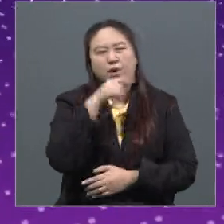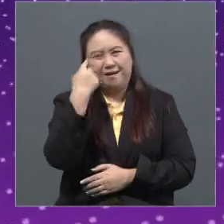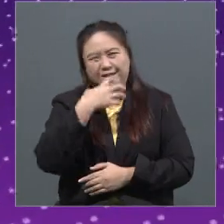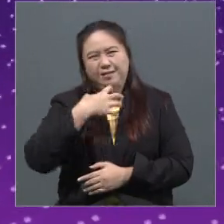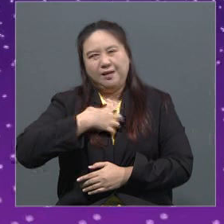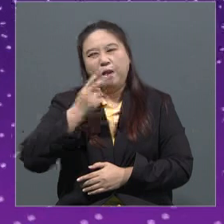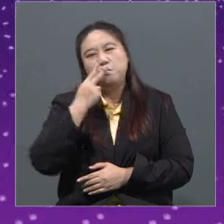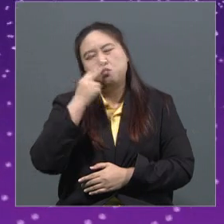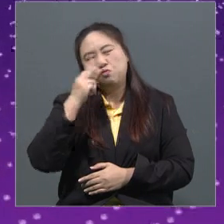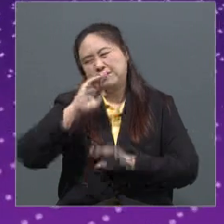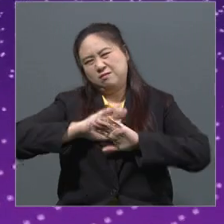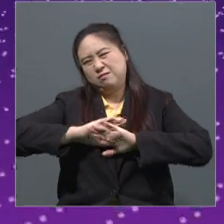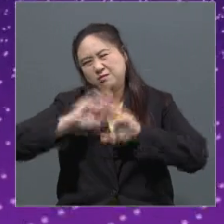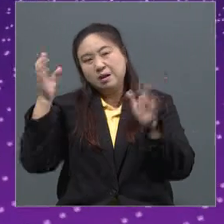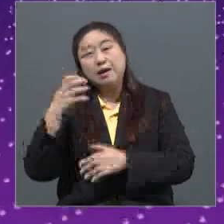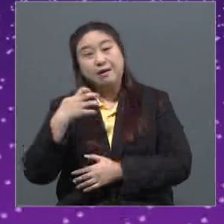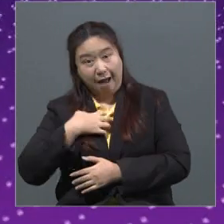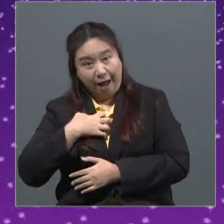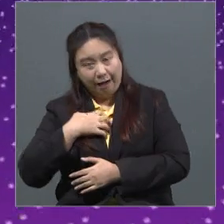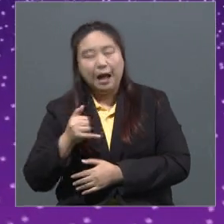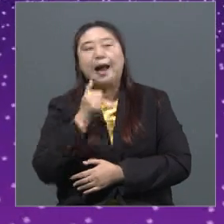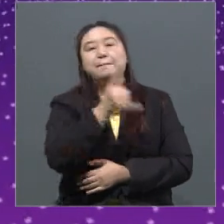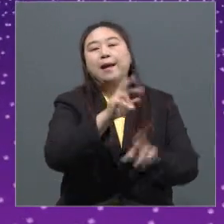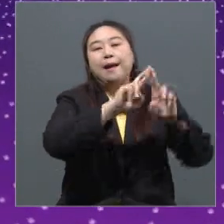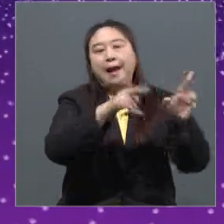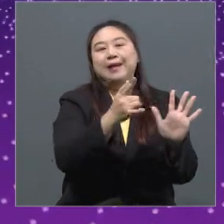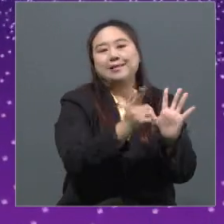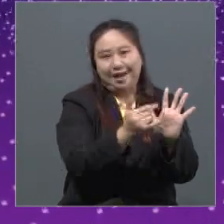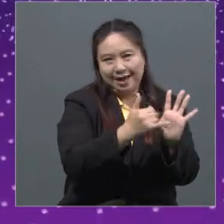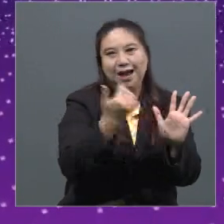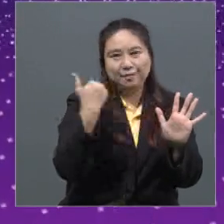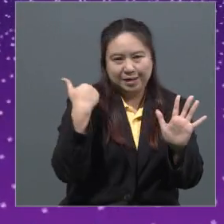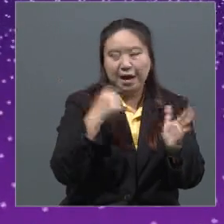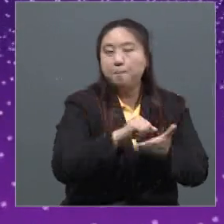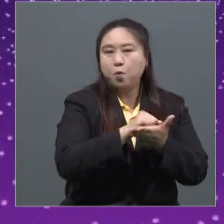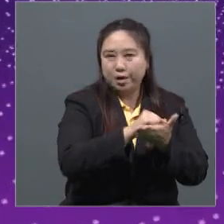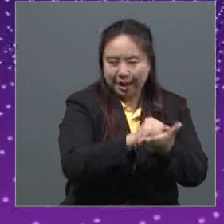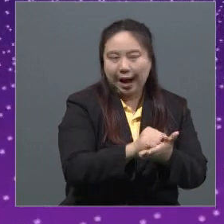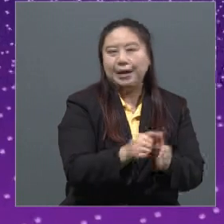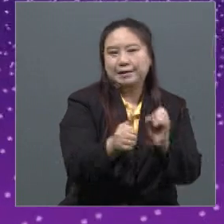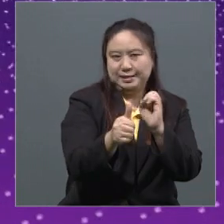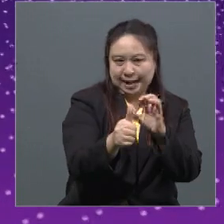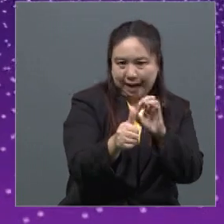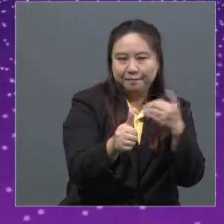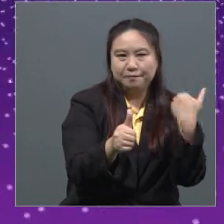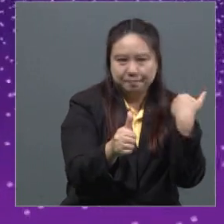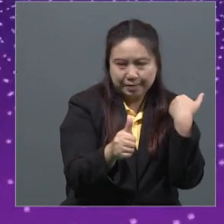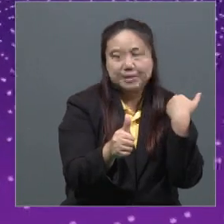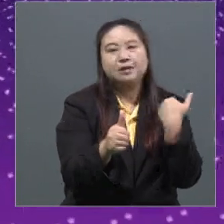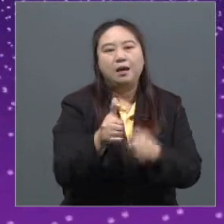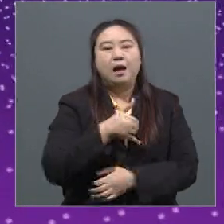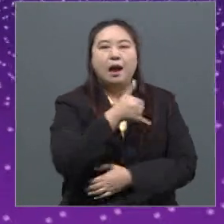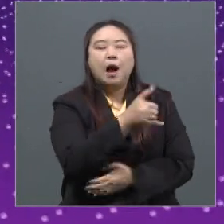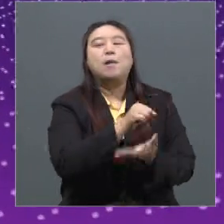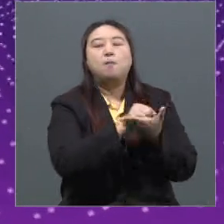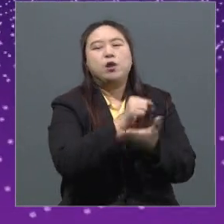วะไปได้เขาบอกว่าไปตามร้านขายยาทั่วประเทศเลยนะคะมีให้บริการคำแนะนำโดยเภสัชกรค่ะก็สามารถเข้าไปรับบ